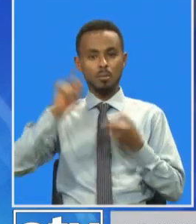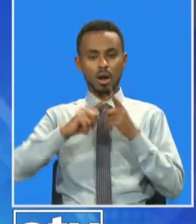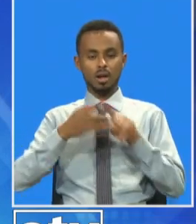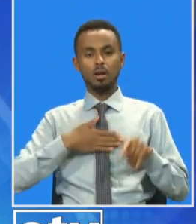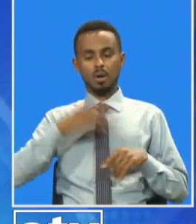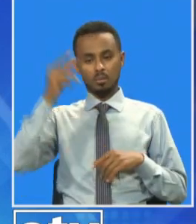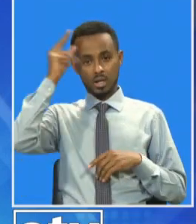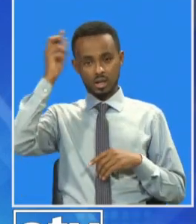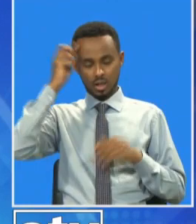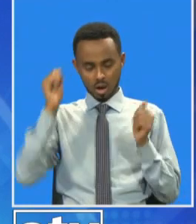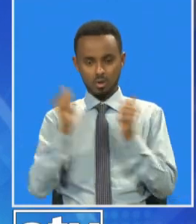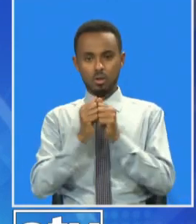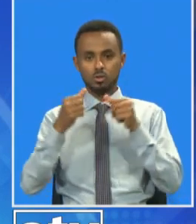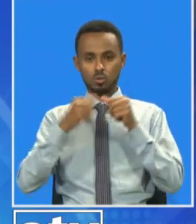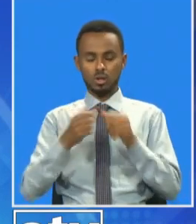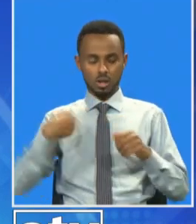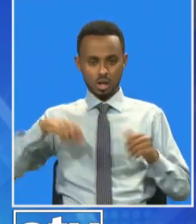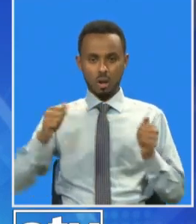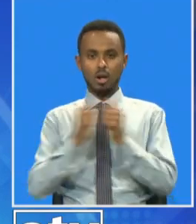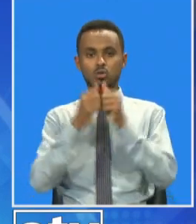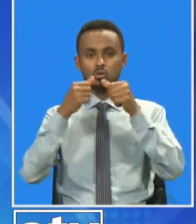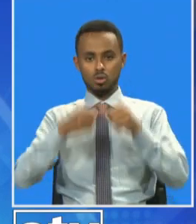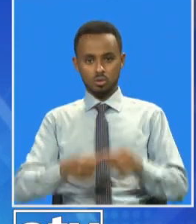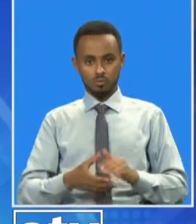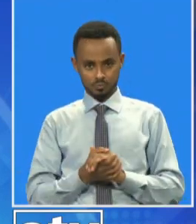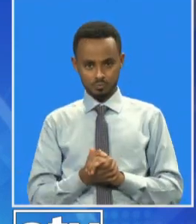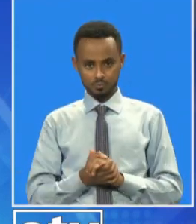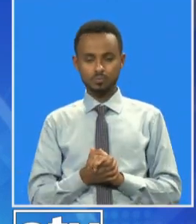ባልደረባይ በረከት ቀናው አብሮን ይቆያል። አብራችሁን ቆዩ።